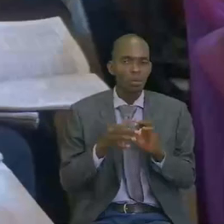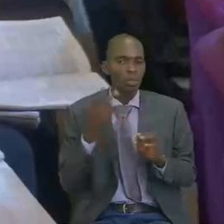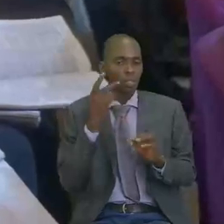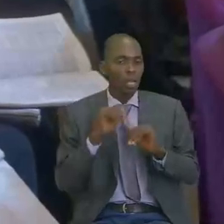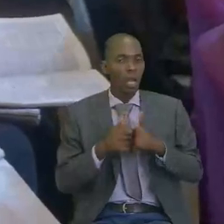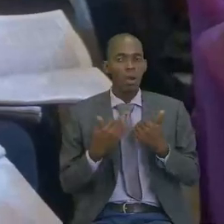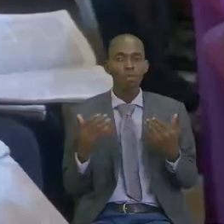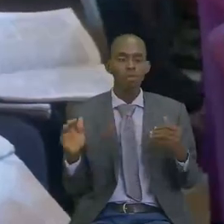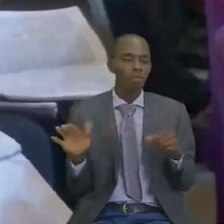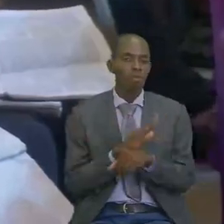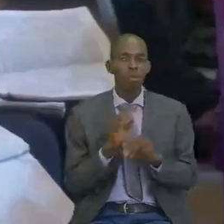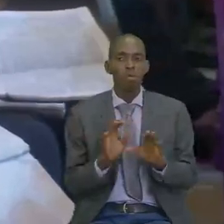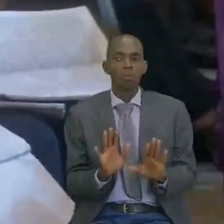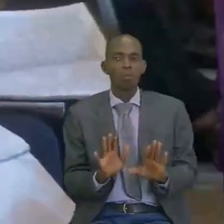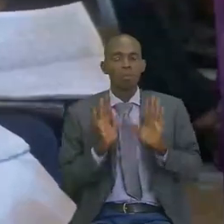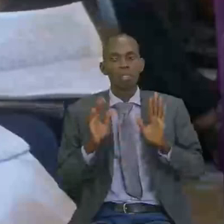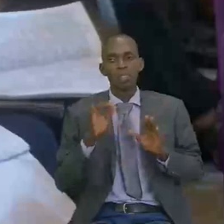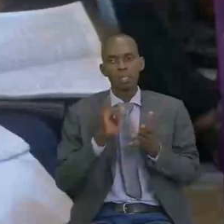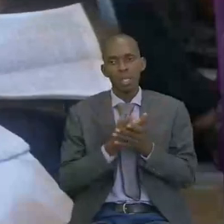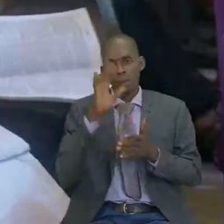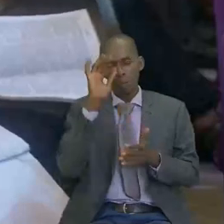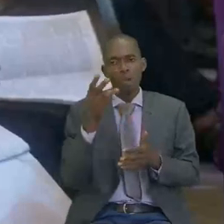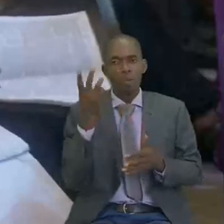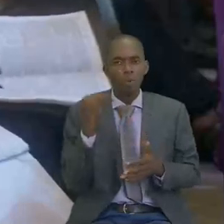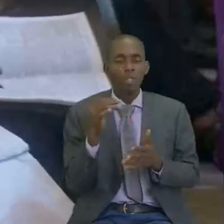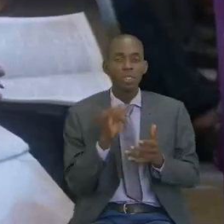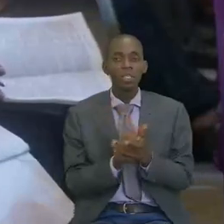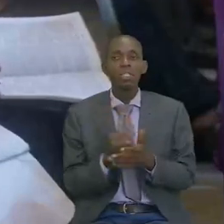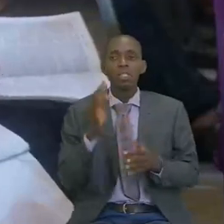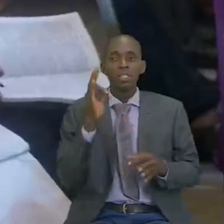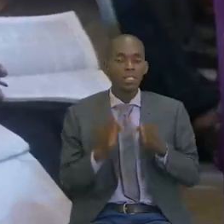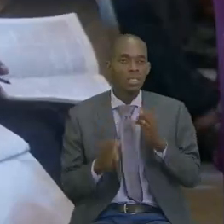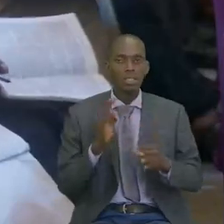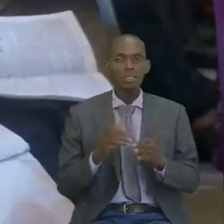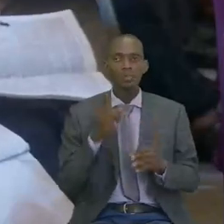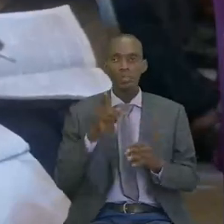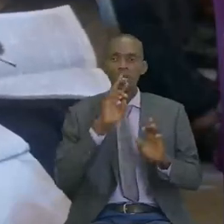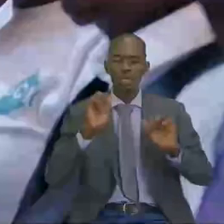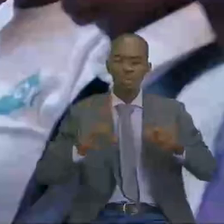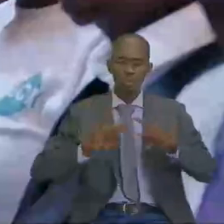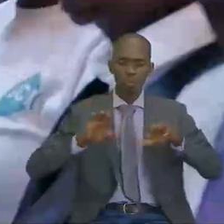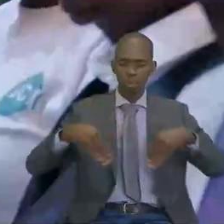pas avoir l'interprétation, il dit, mais si vous me donnez l'interprétation,